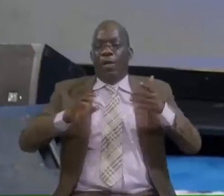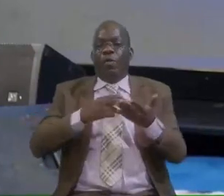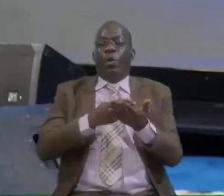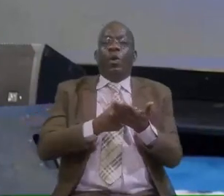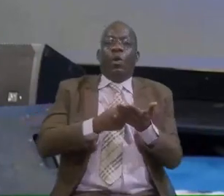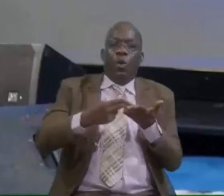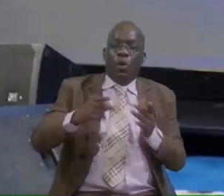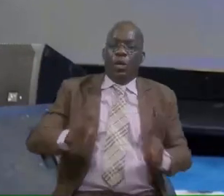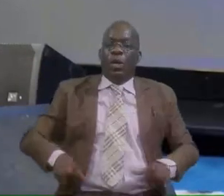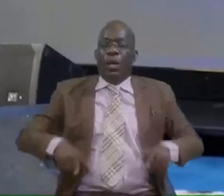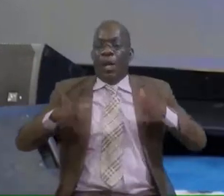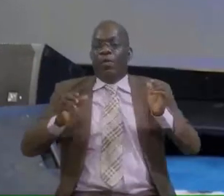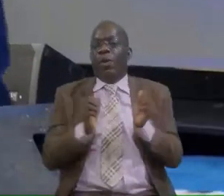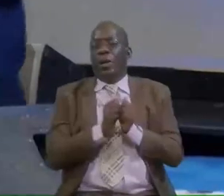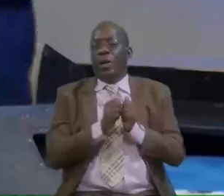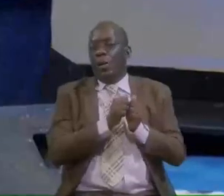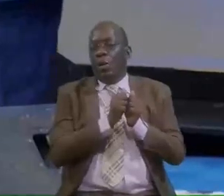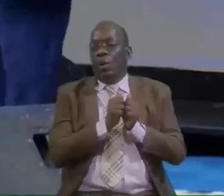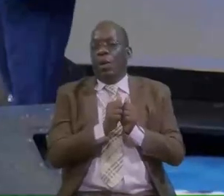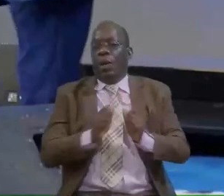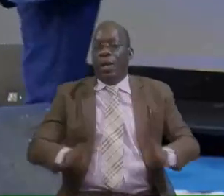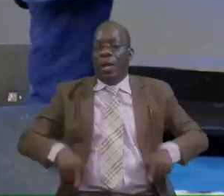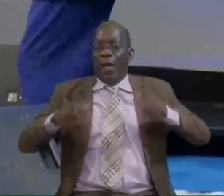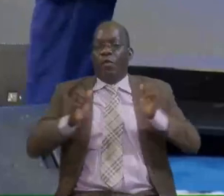une vie sans tâche.